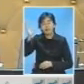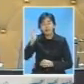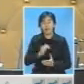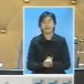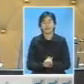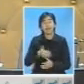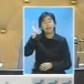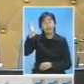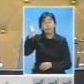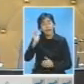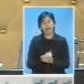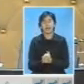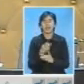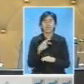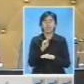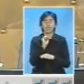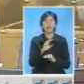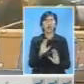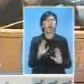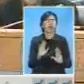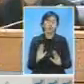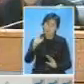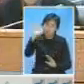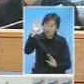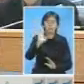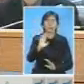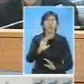ท่านประธานก็บอกสมาชิกว่าไม่ต้องประท้วง